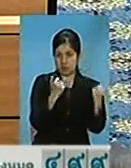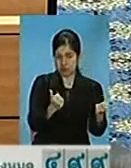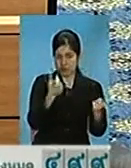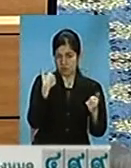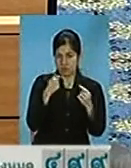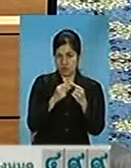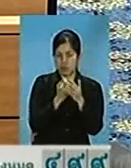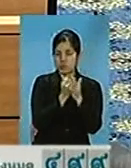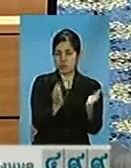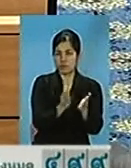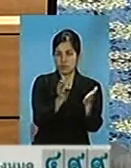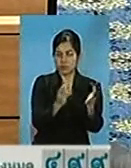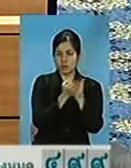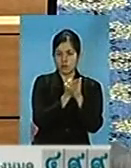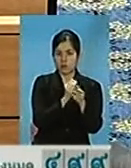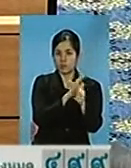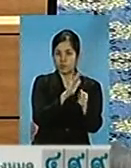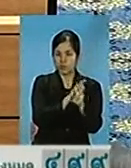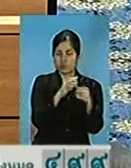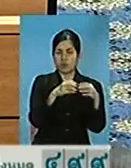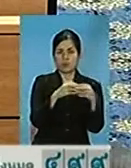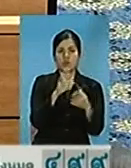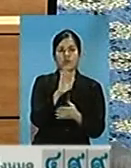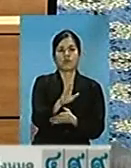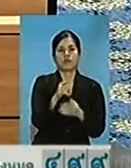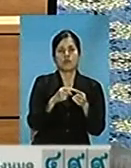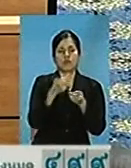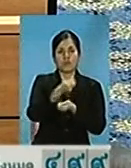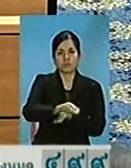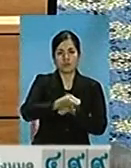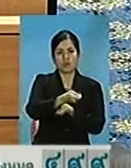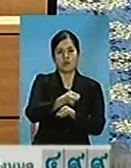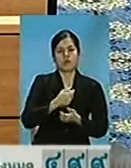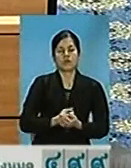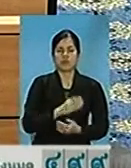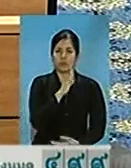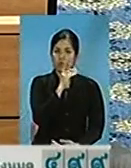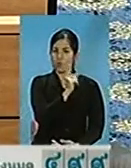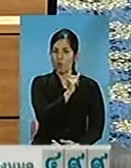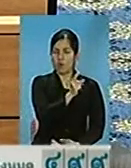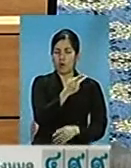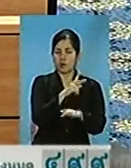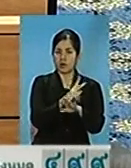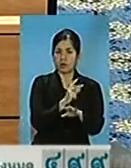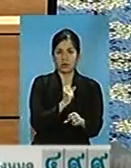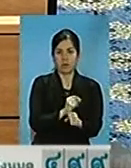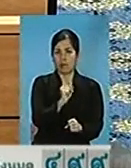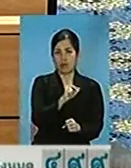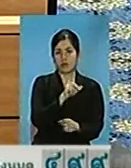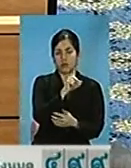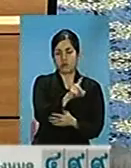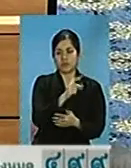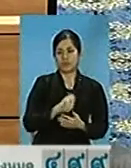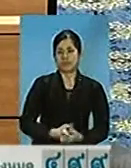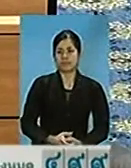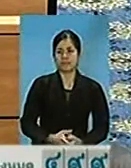พ่อค้ามากกว่าเกษตรกรเนี่ยถ้าเขาต่อว่าท่านประธานอย่างนั้นท่านประธานจะทำอย่างไรท่